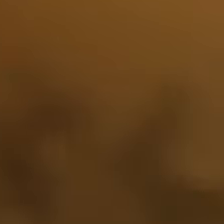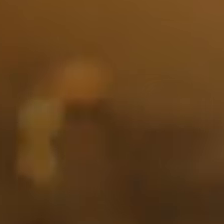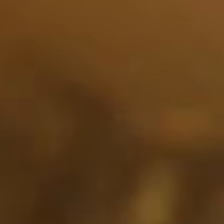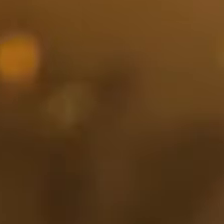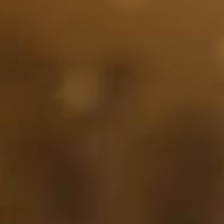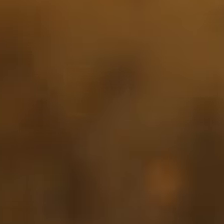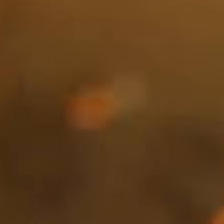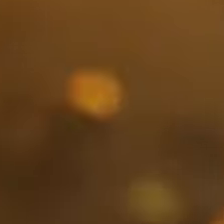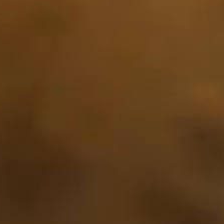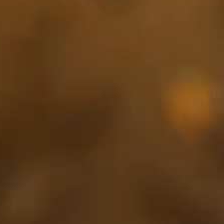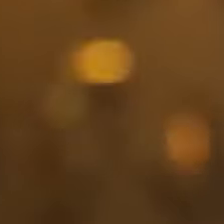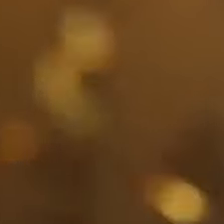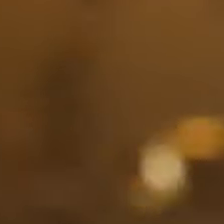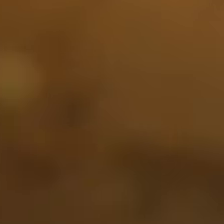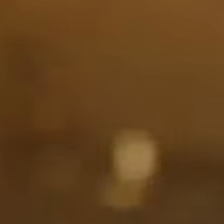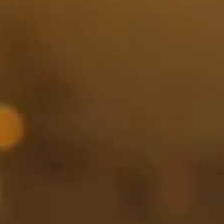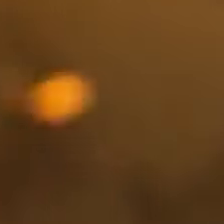იმედზე.